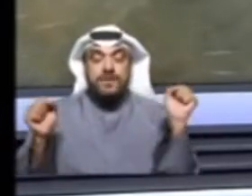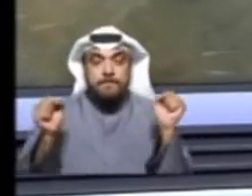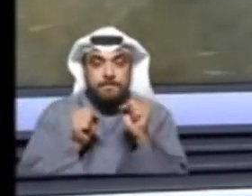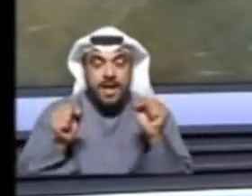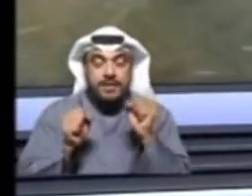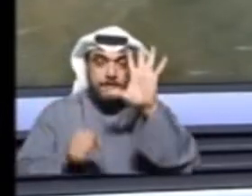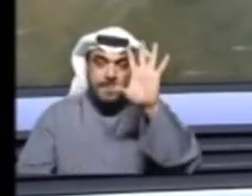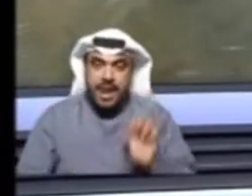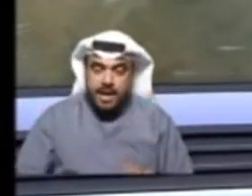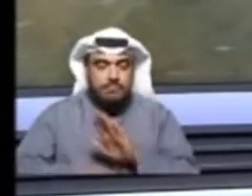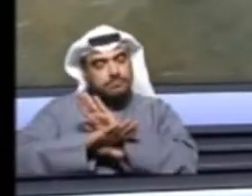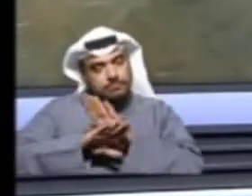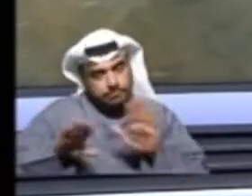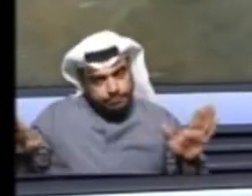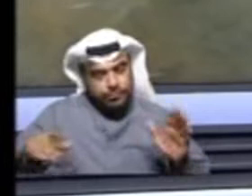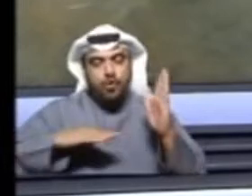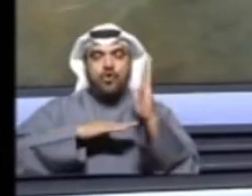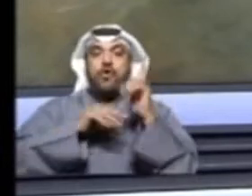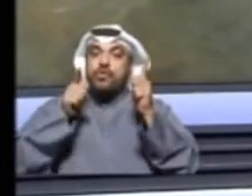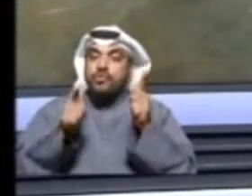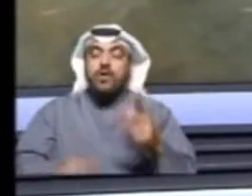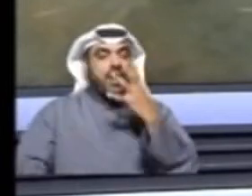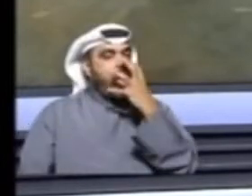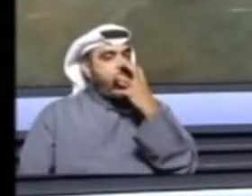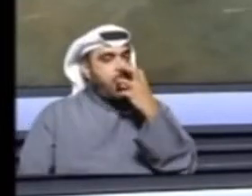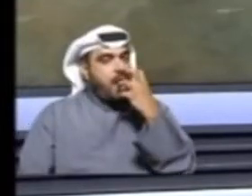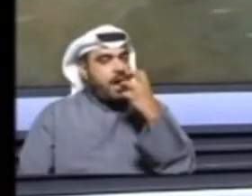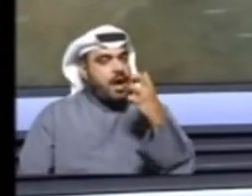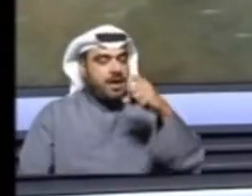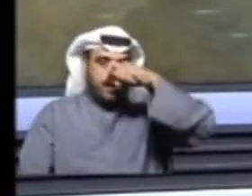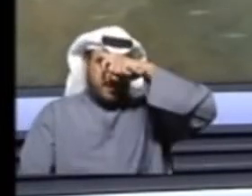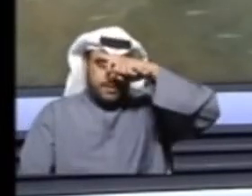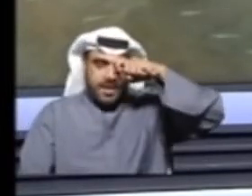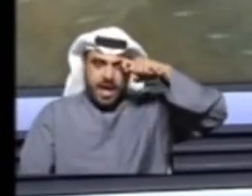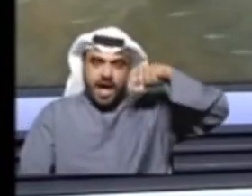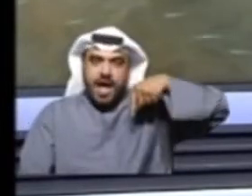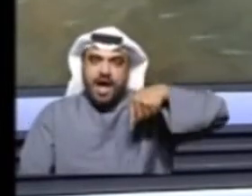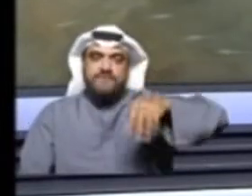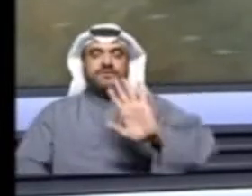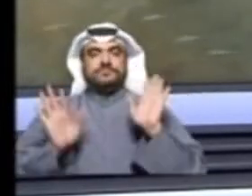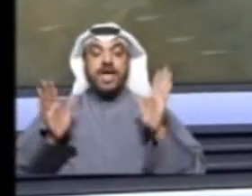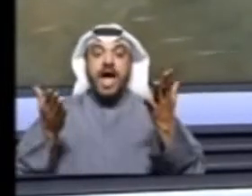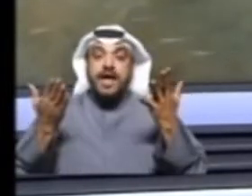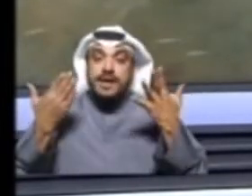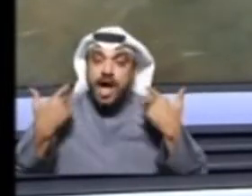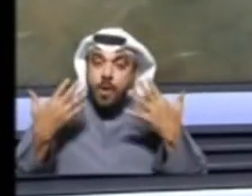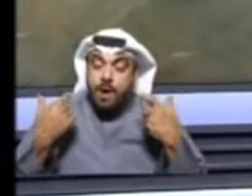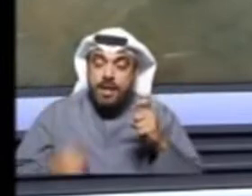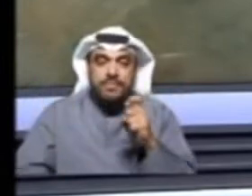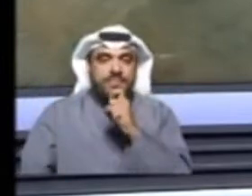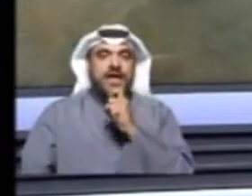الغد، متوسط درجات الحرارة 25 درجة مئوية، استمرار في الرياح الخفيفة إلى جنوبية